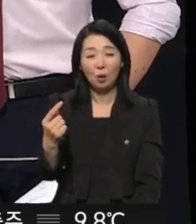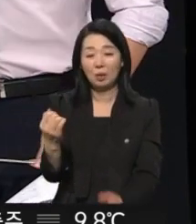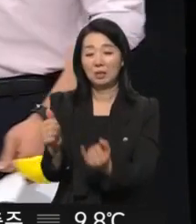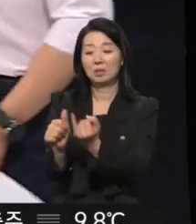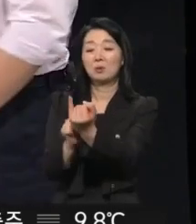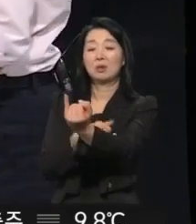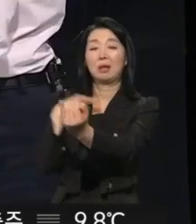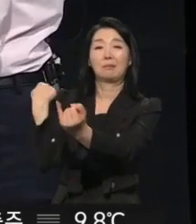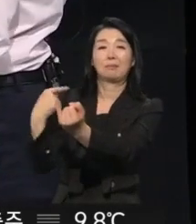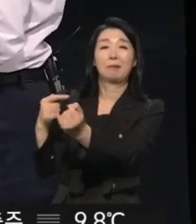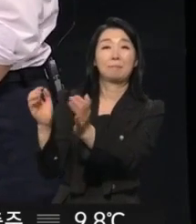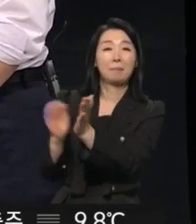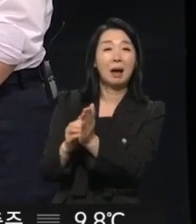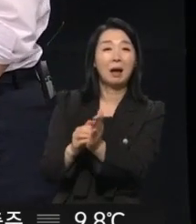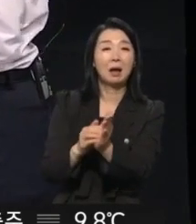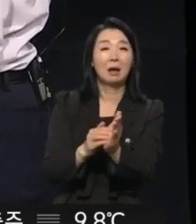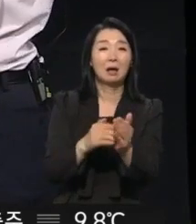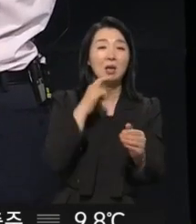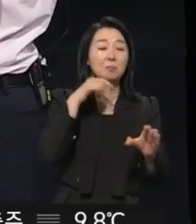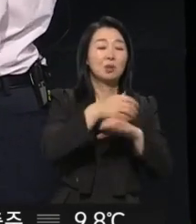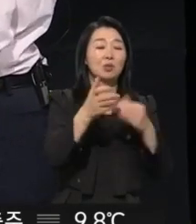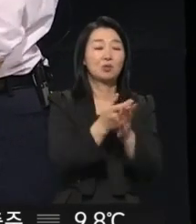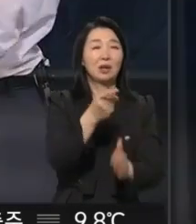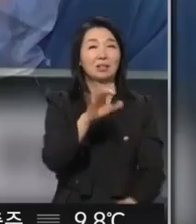민주당 장경태 최고위원입니다.